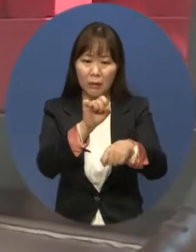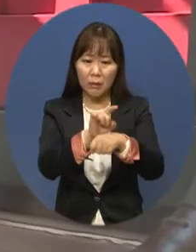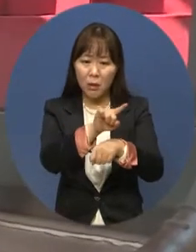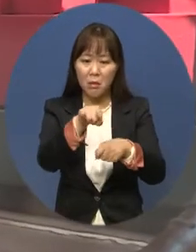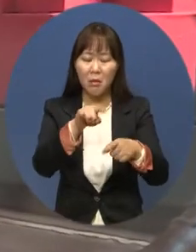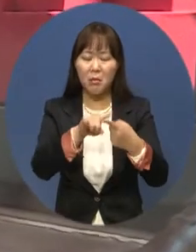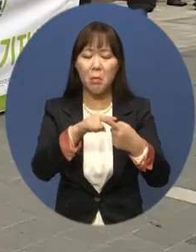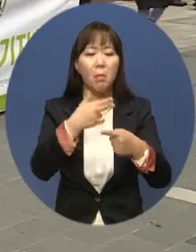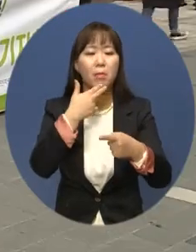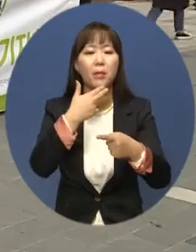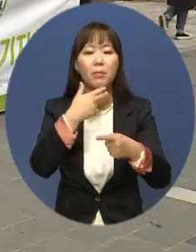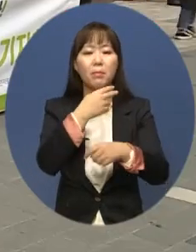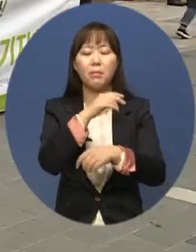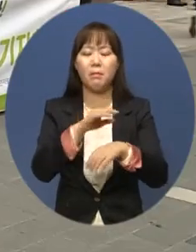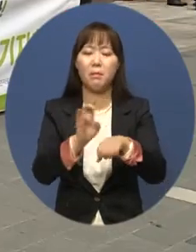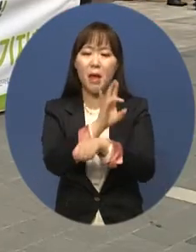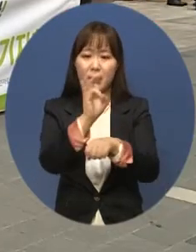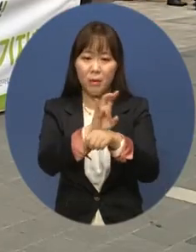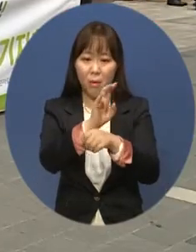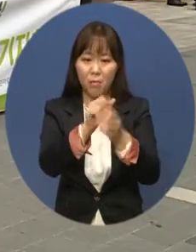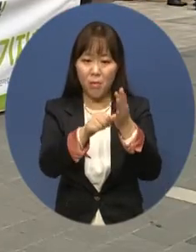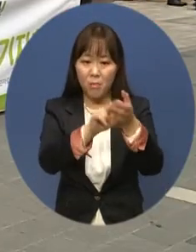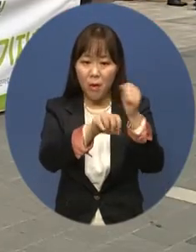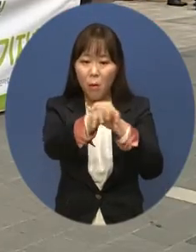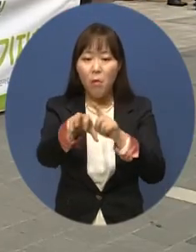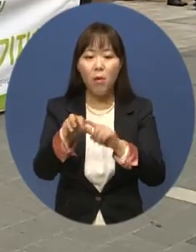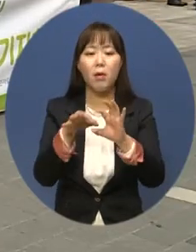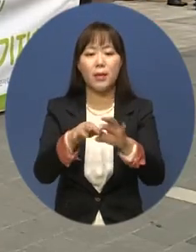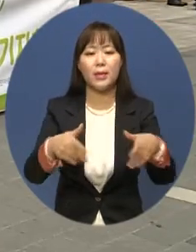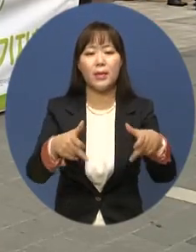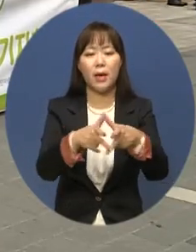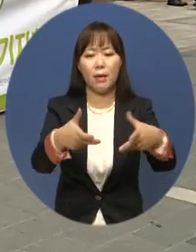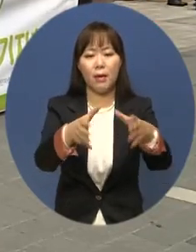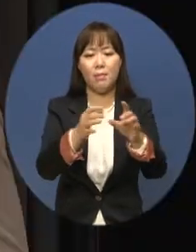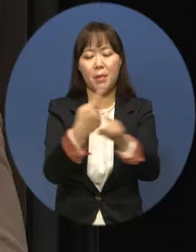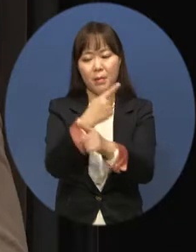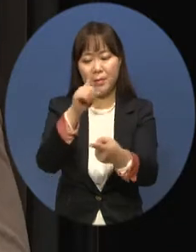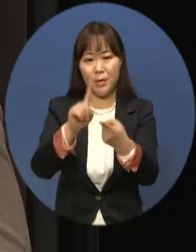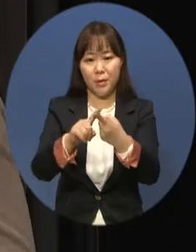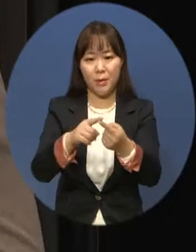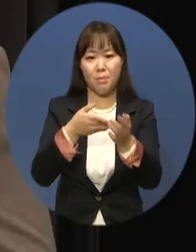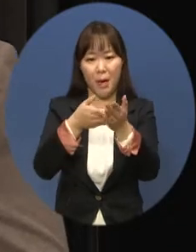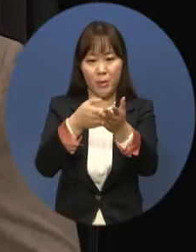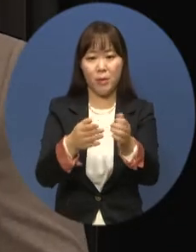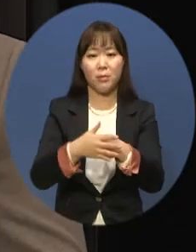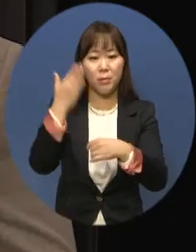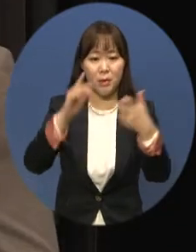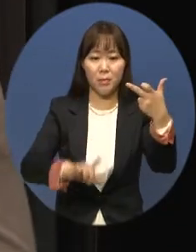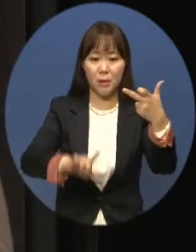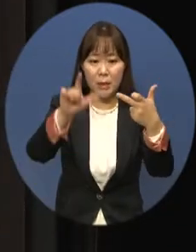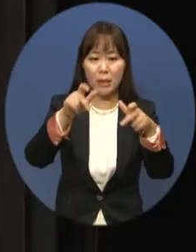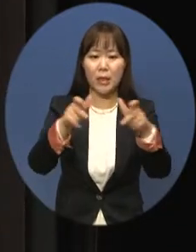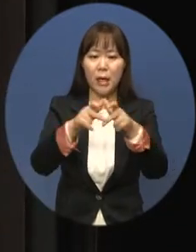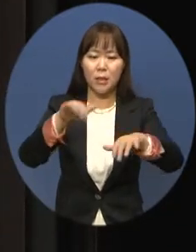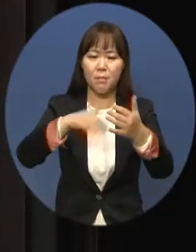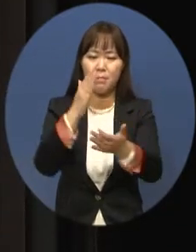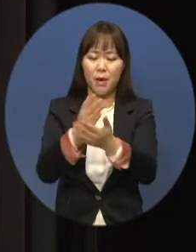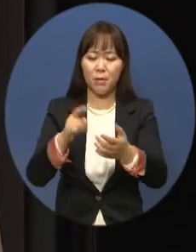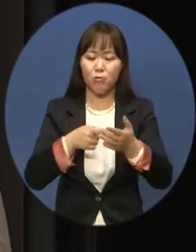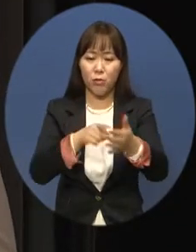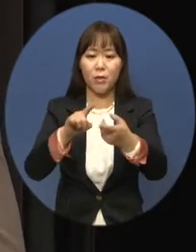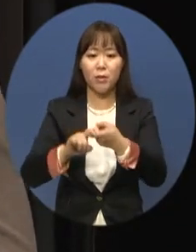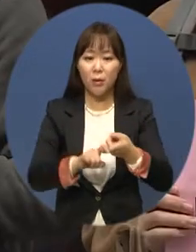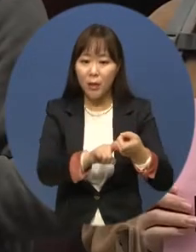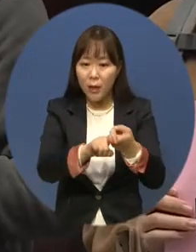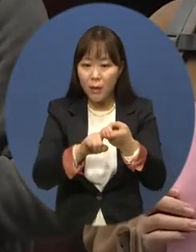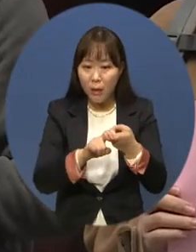편의점에 대해 장애계가 개선책 마련을 촉구하고 왔었습니다. 지난 17일 장애인 차별금지